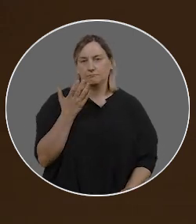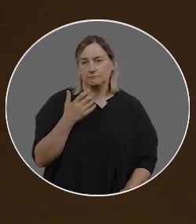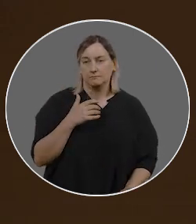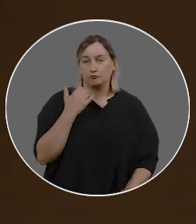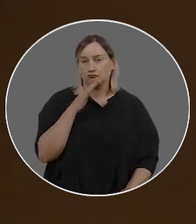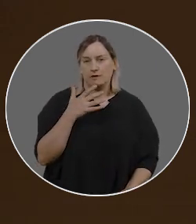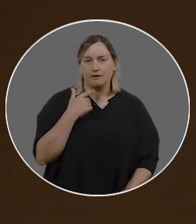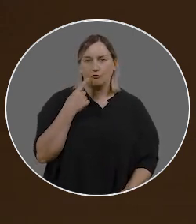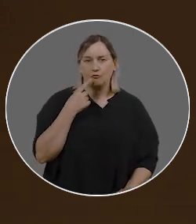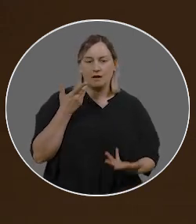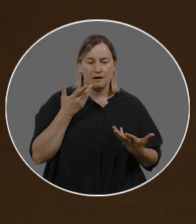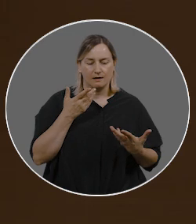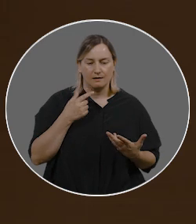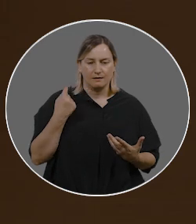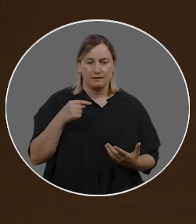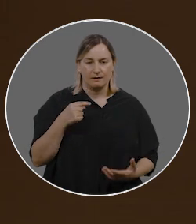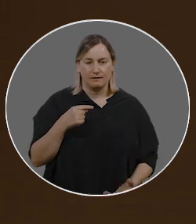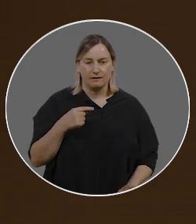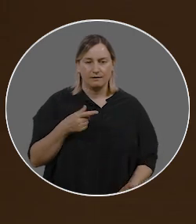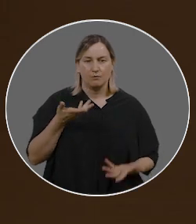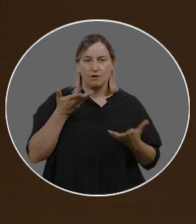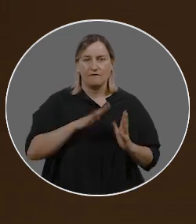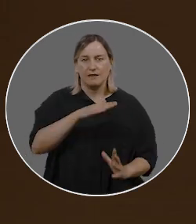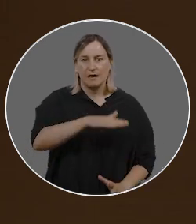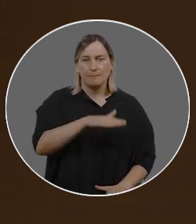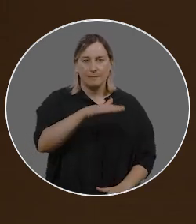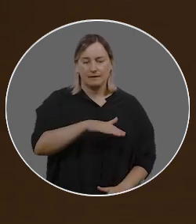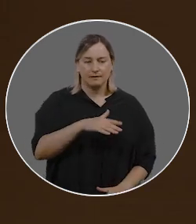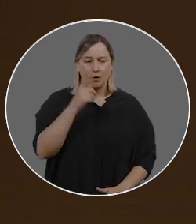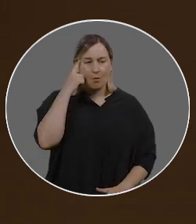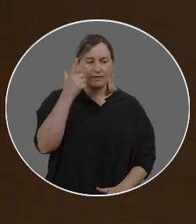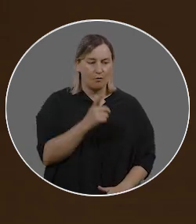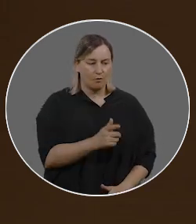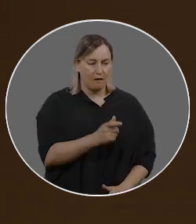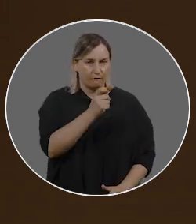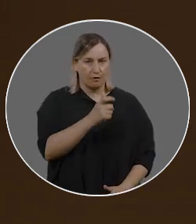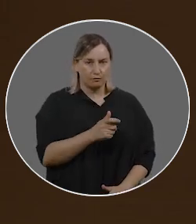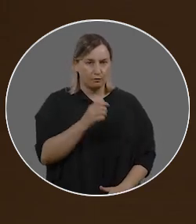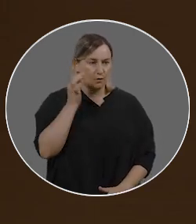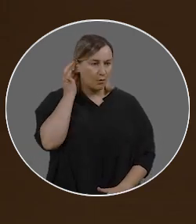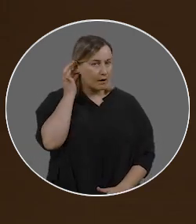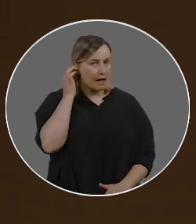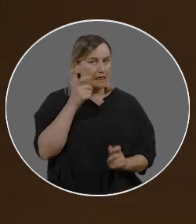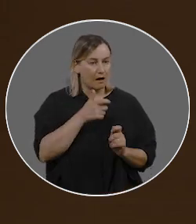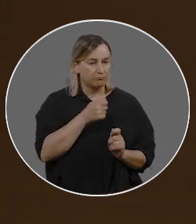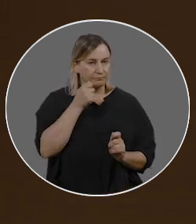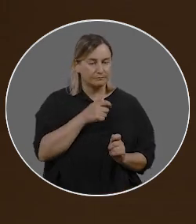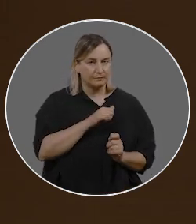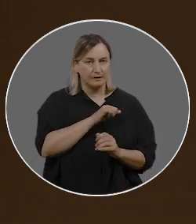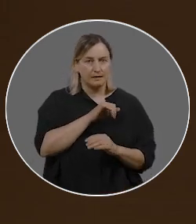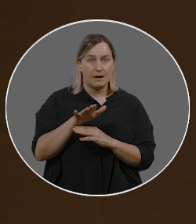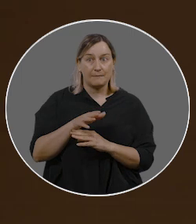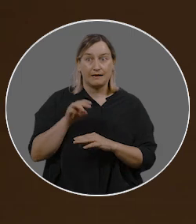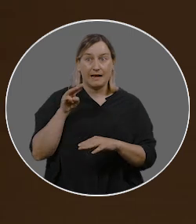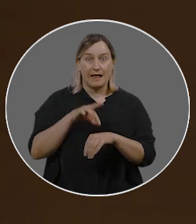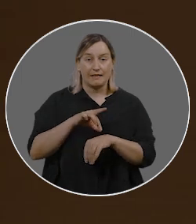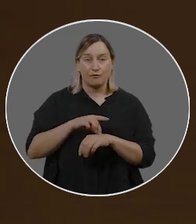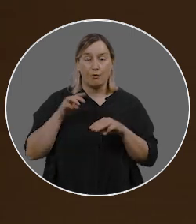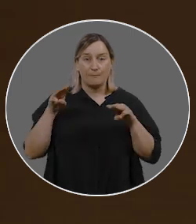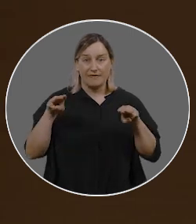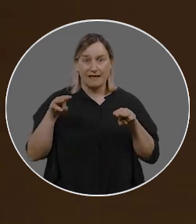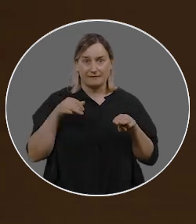sé, tinc una filla que li va, petita, que li vaig fer un dia una fotografia a l'orella per passar-li a la pediatra,